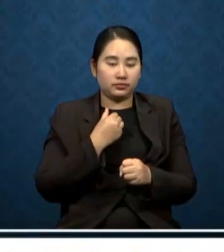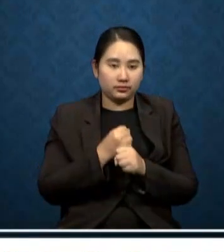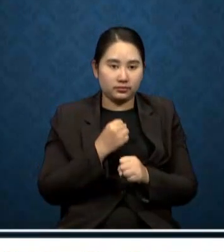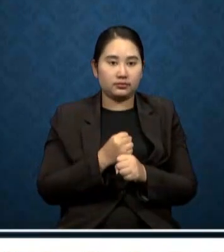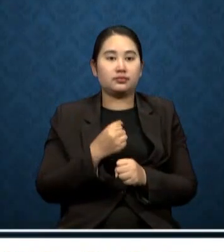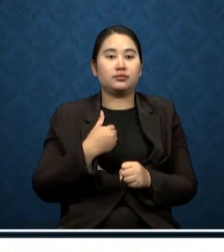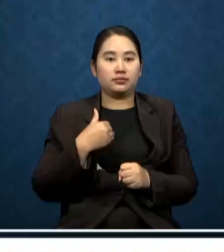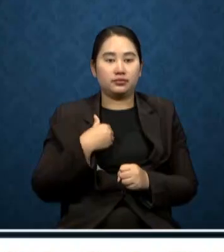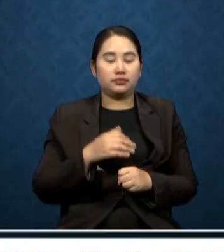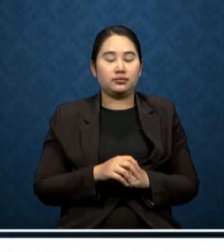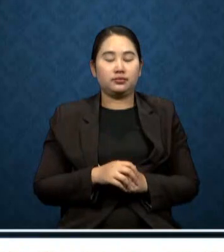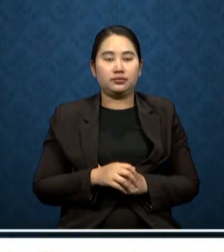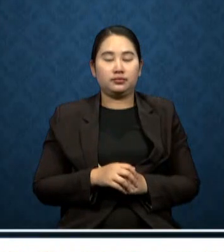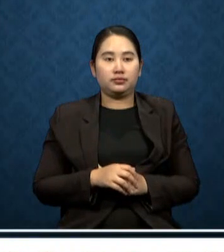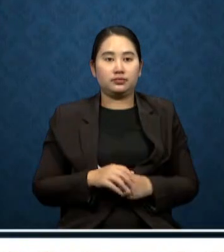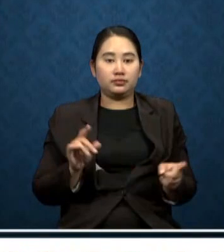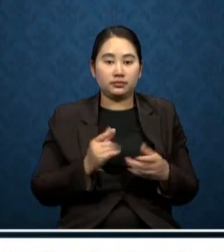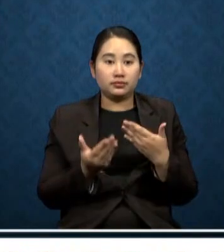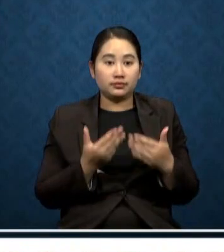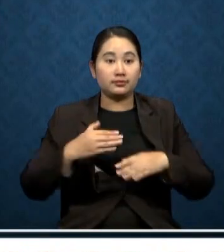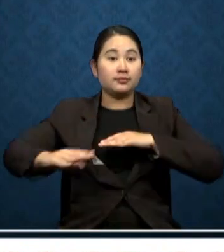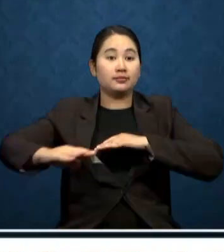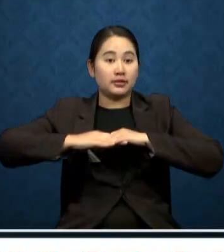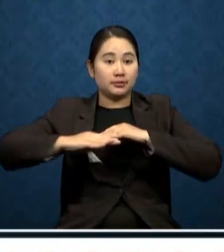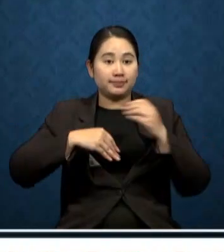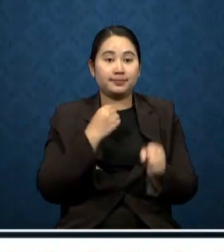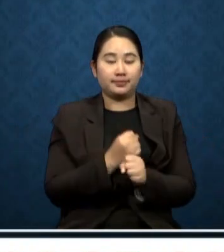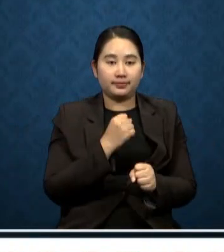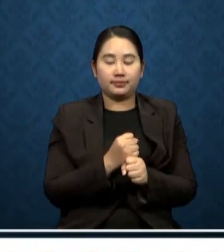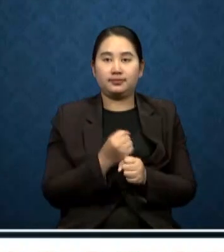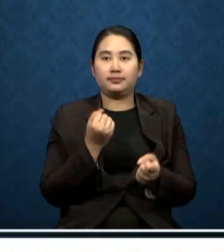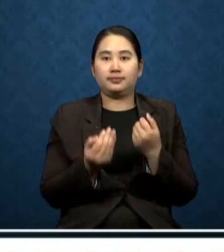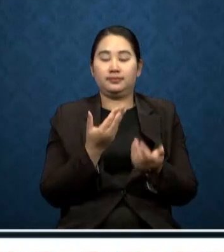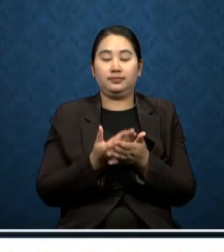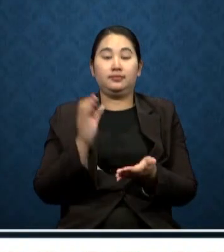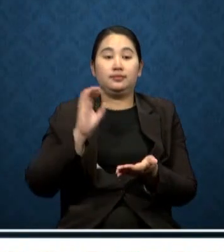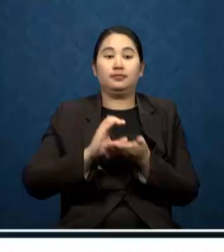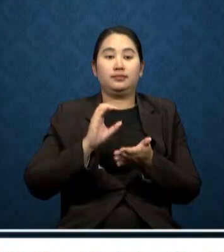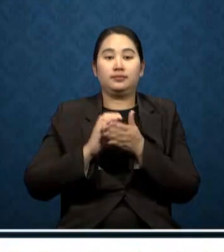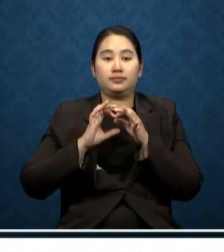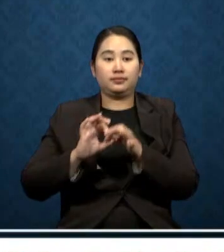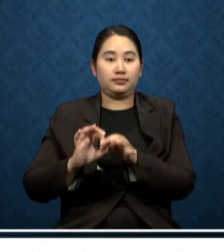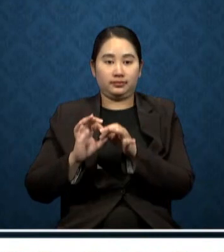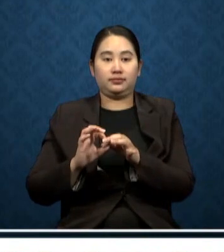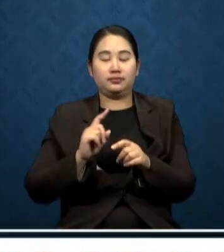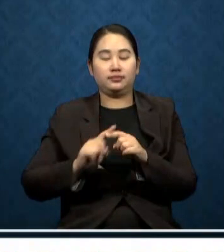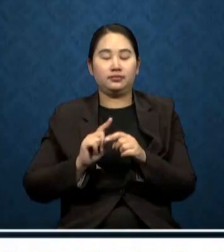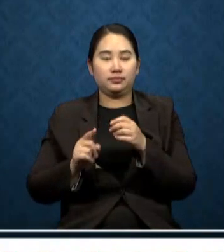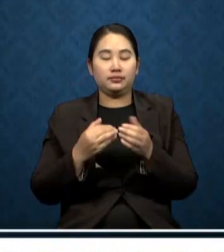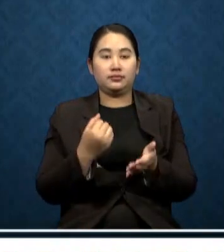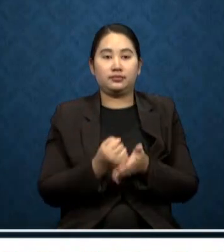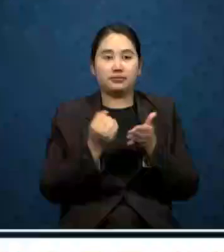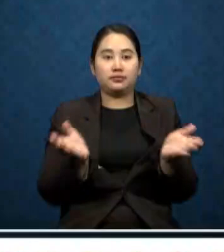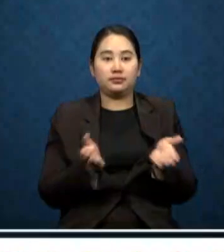ี่ยบรษาอจเท่เข้ใก้เคี้ยงเชิ่มโยงกเองหรอเชมโยงกับแลงทุหอบิษาคขนาดใหญ่ที่จะใหกสำนน